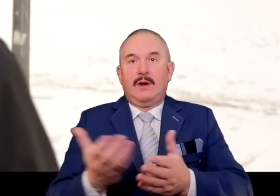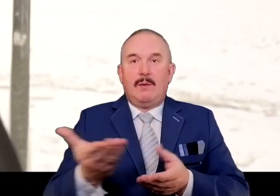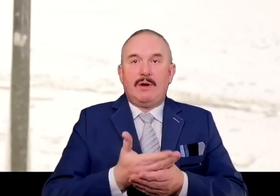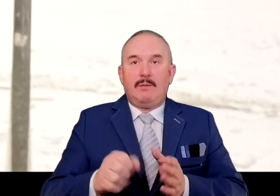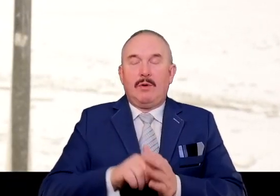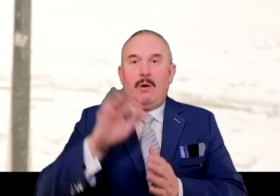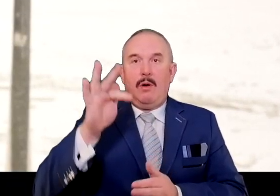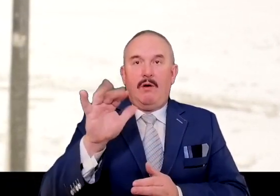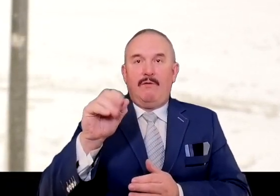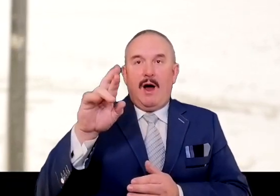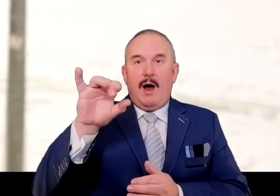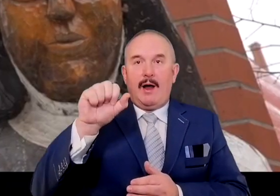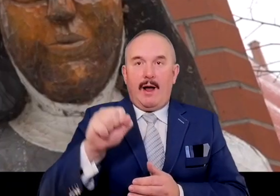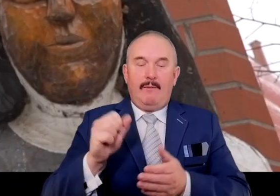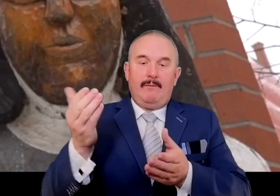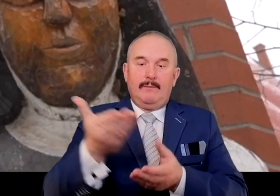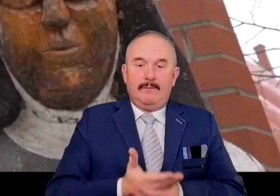środku.